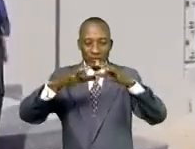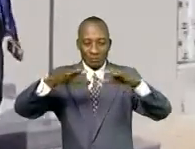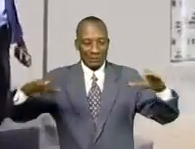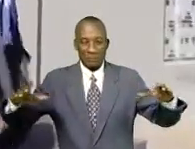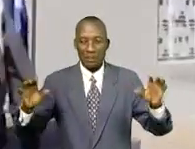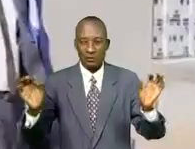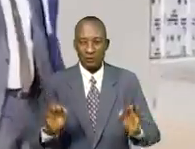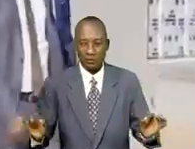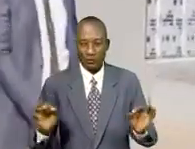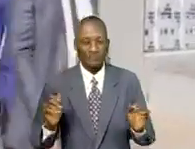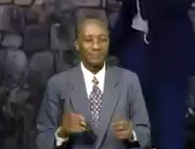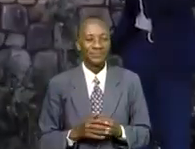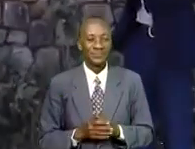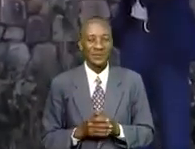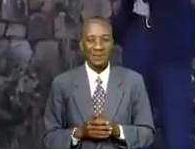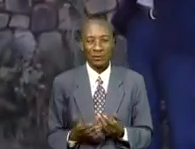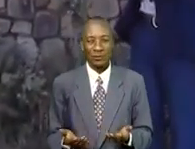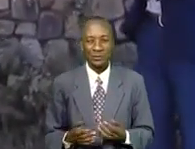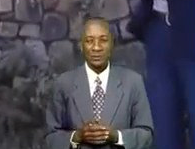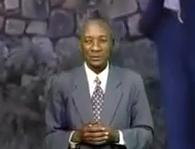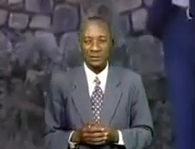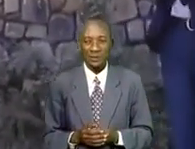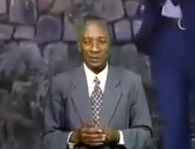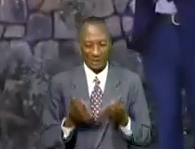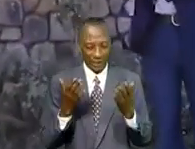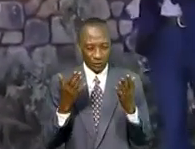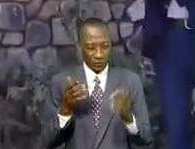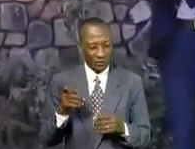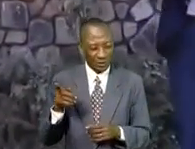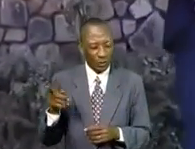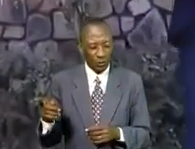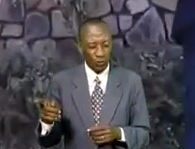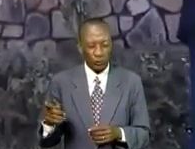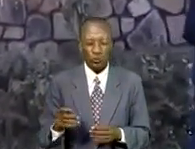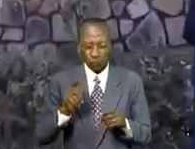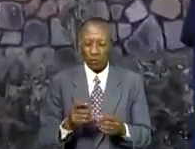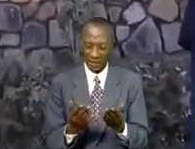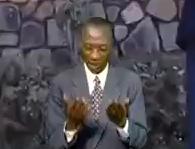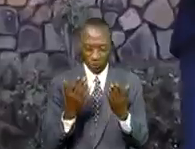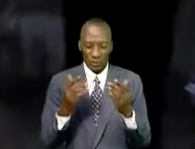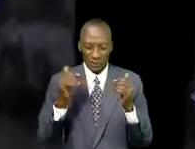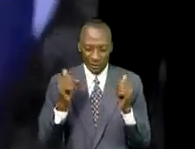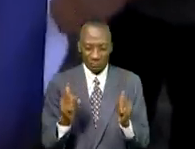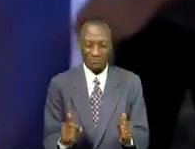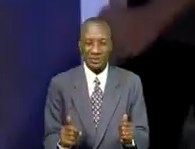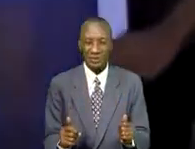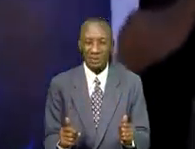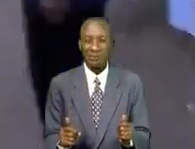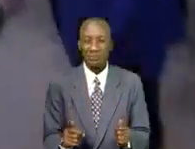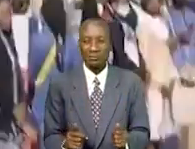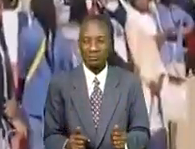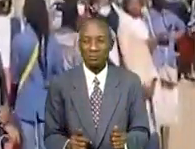comme celui-ci, si les étudiants apprennent correctement et dans de bonnes conditions, ils vont à coup sûr acquérir